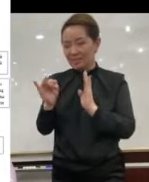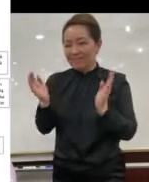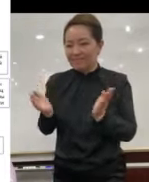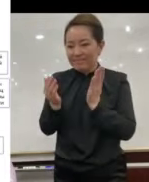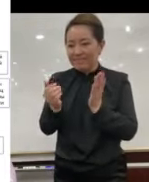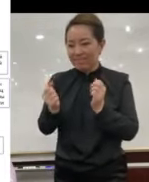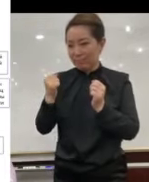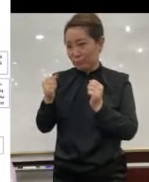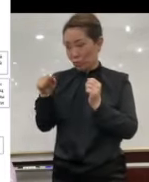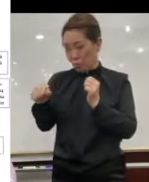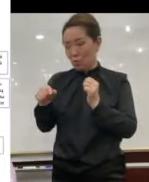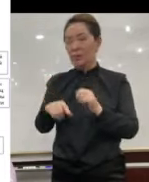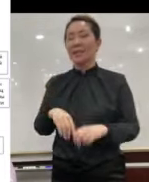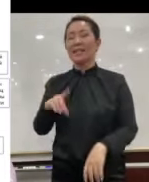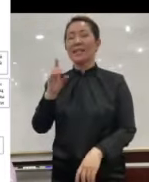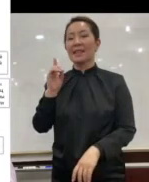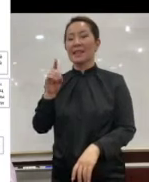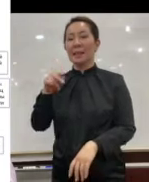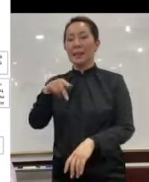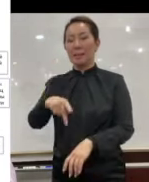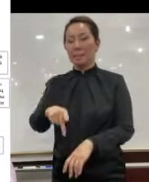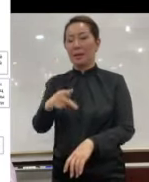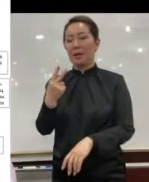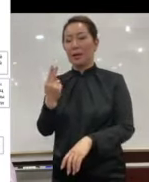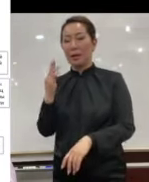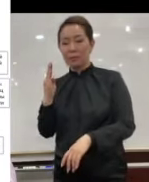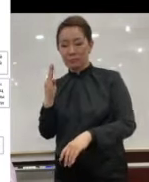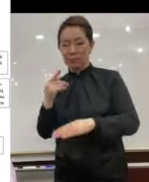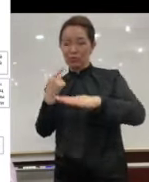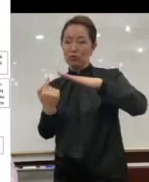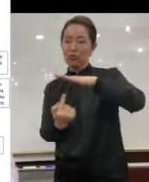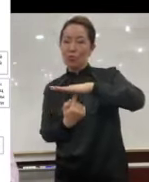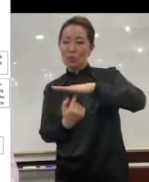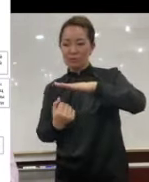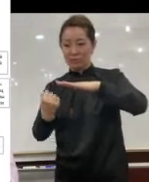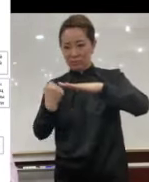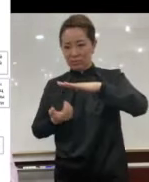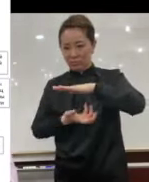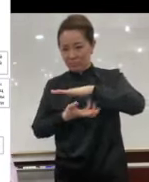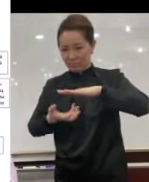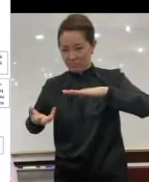Өөрөөр хэлбэл ДИПАП төслийн суурь нь болж өгч байгаа гэсэн үг.